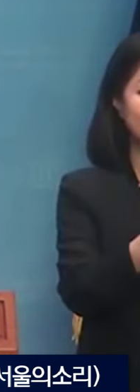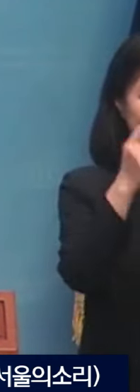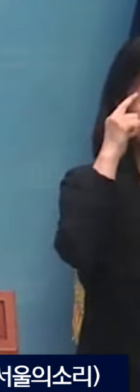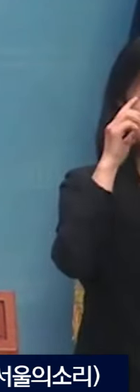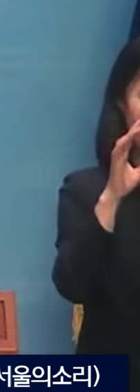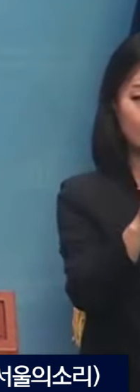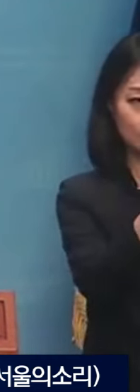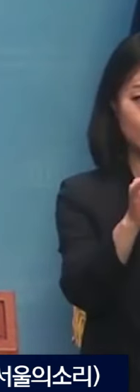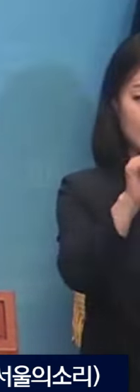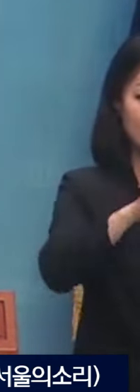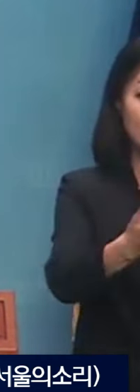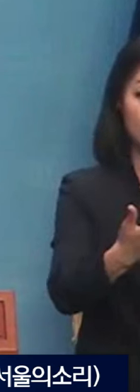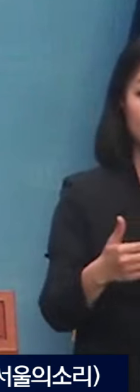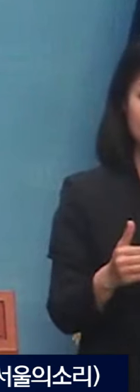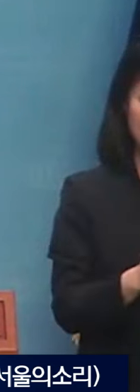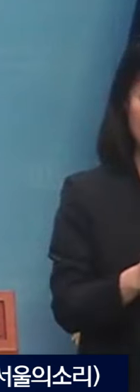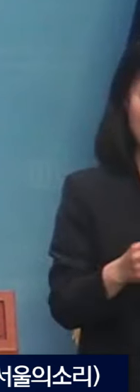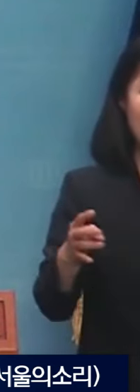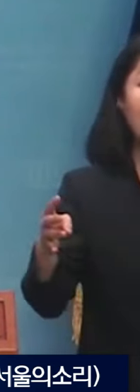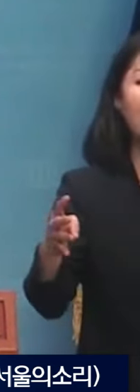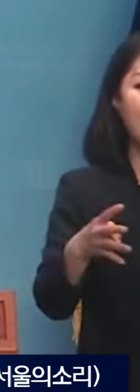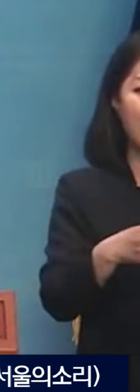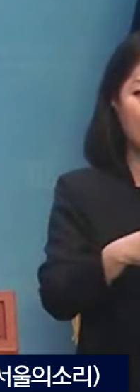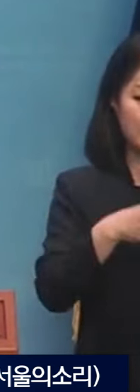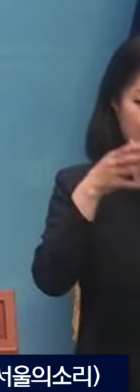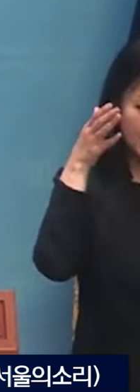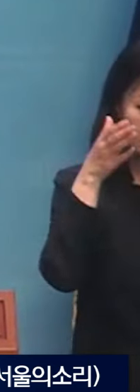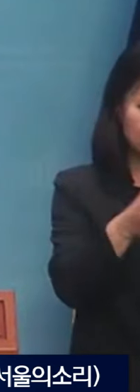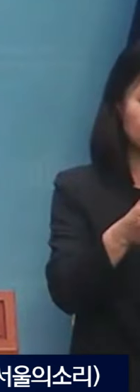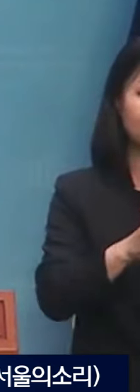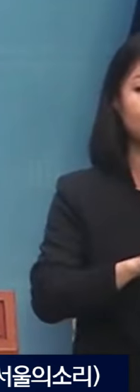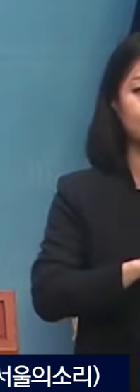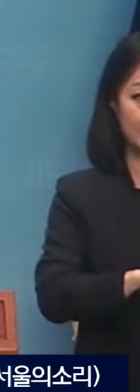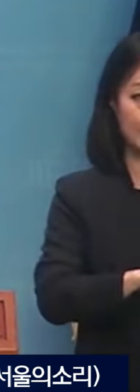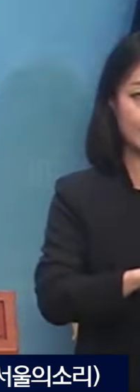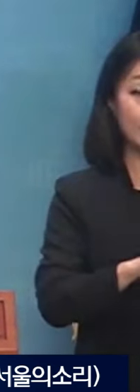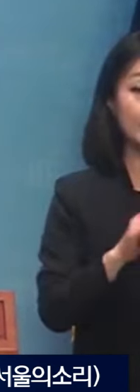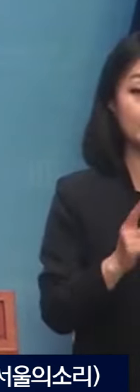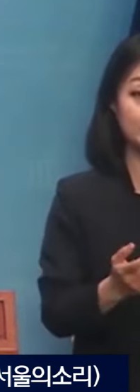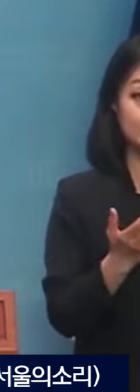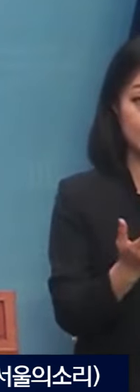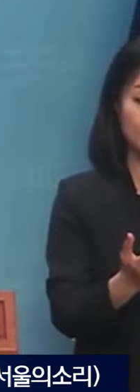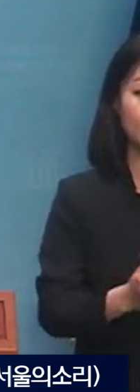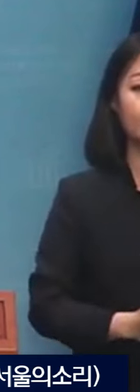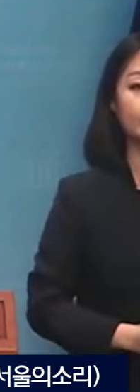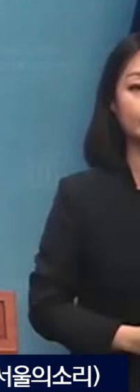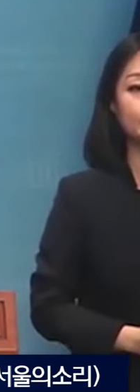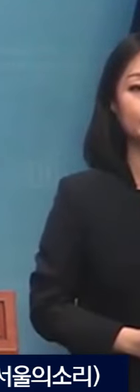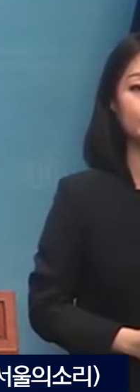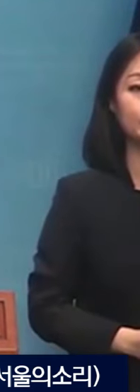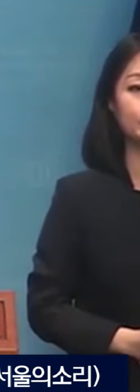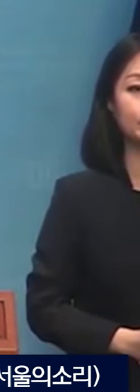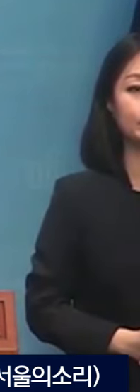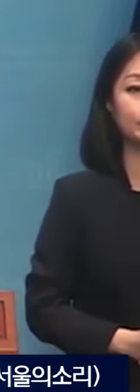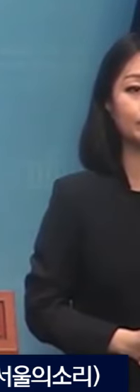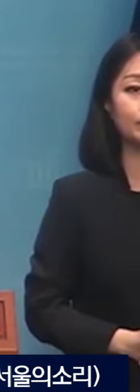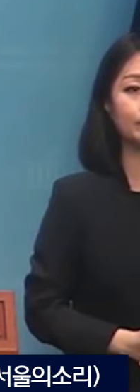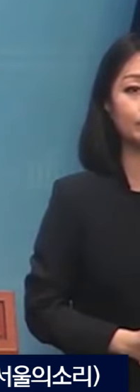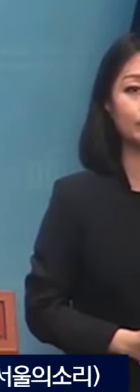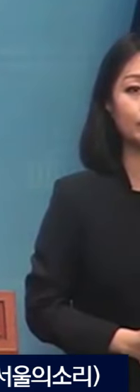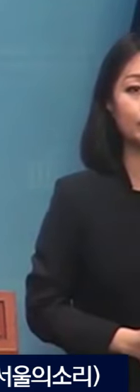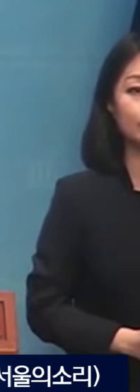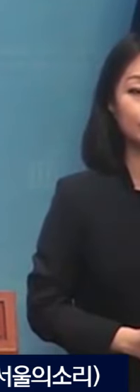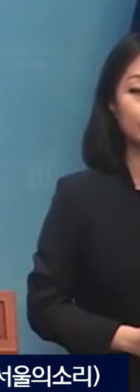계셨기 때문에 합의 처리에 주력을 했다는 점 다시 한번 좀 강조해서 말씀을 드리고요.